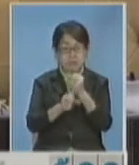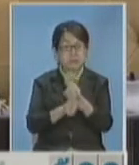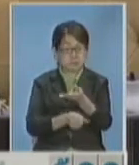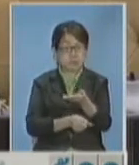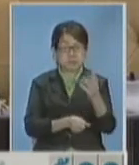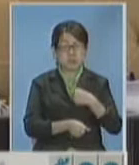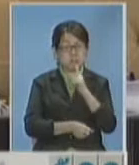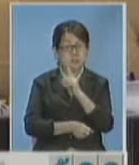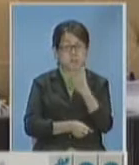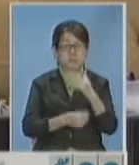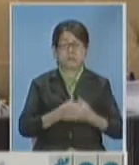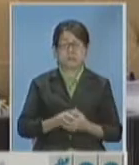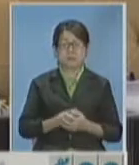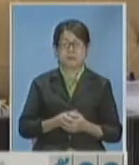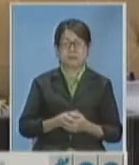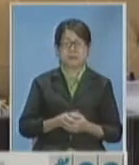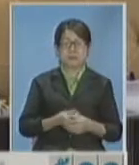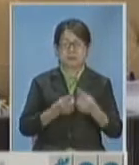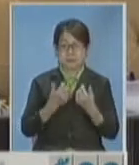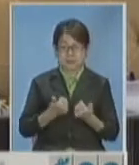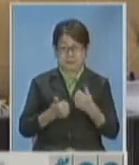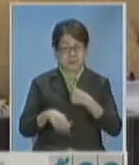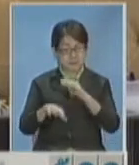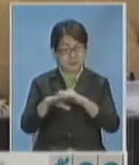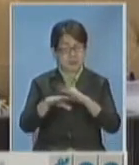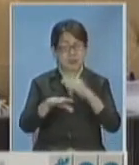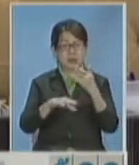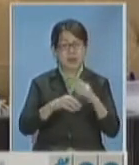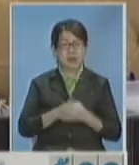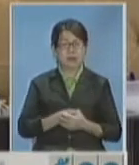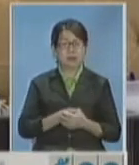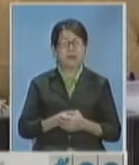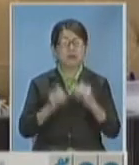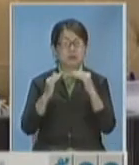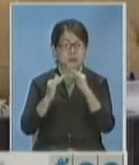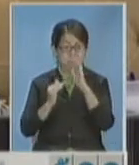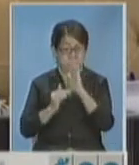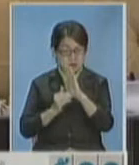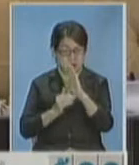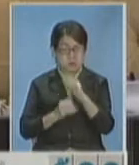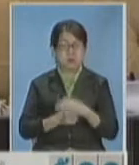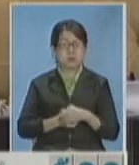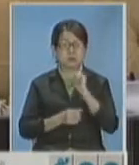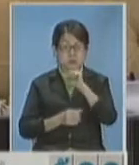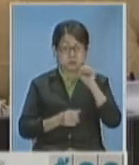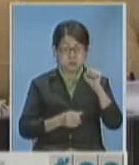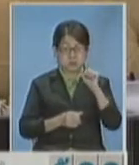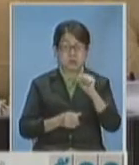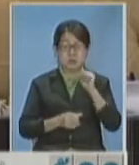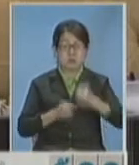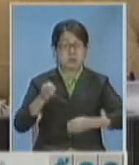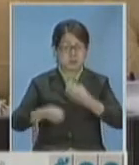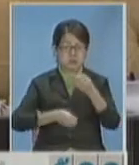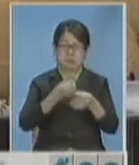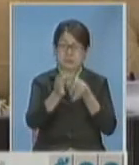ก็ไม่ว่านี่ครับแล้วเมื่อกี้ผมได้ย้ำแล้วนะครับท่านมีสิทธิ์ใช้ความเป็นสมาชิกอภิปร